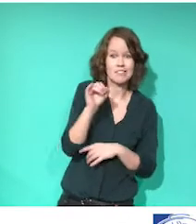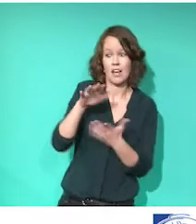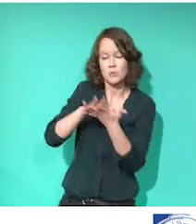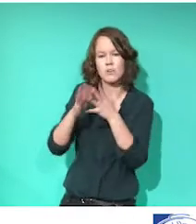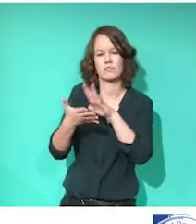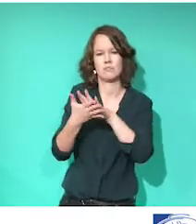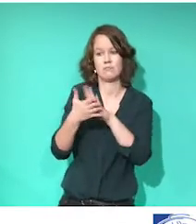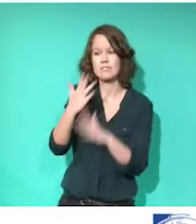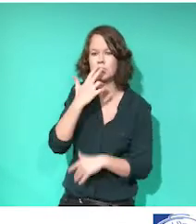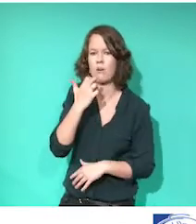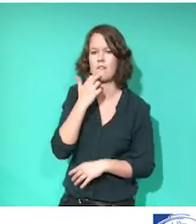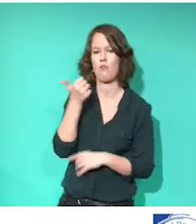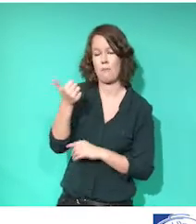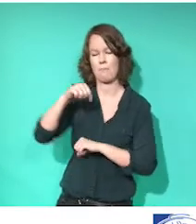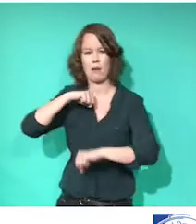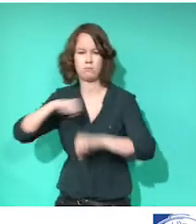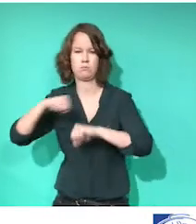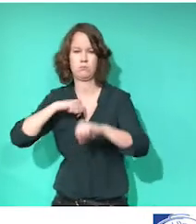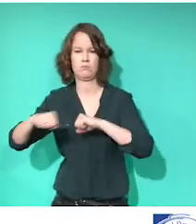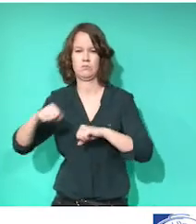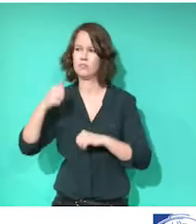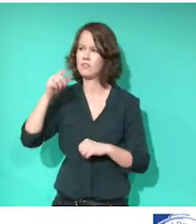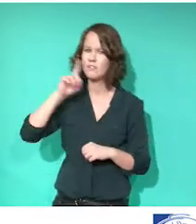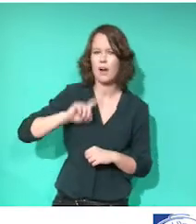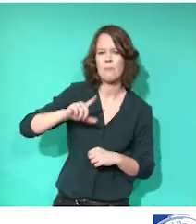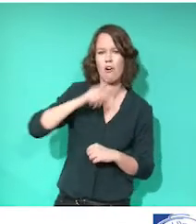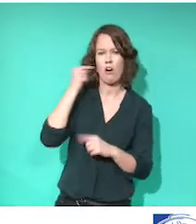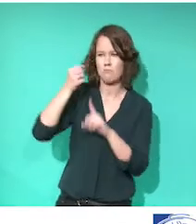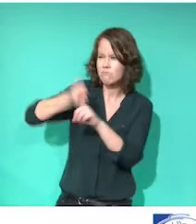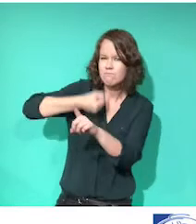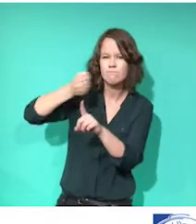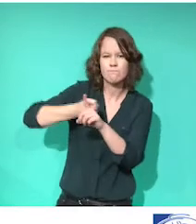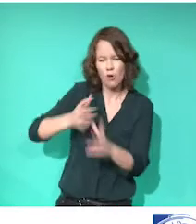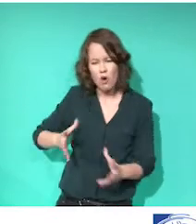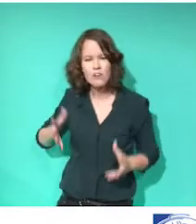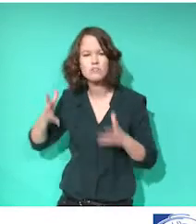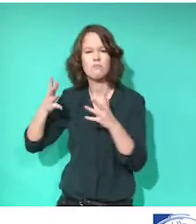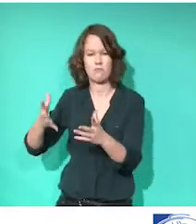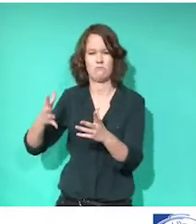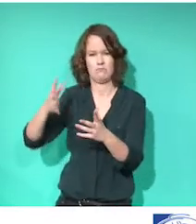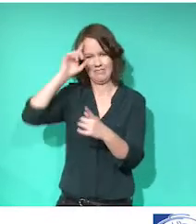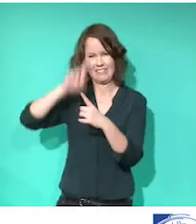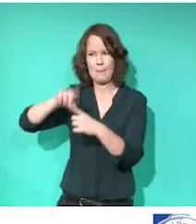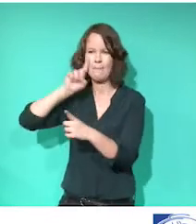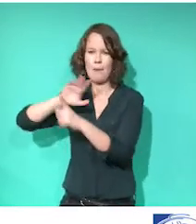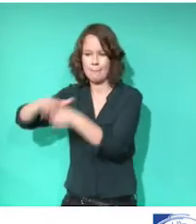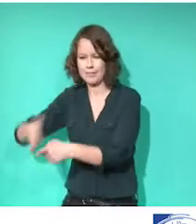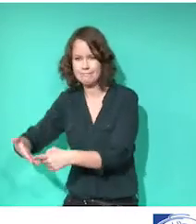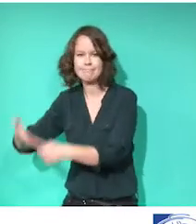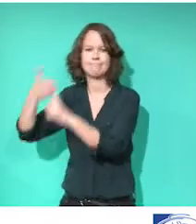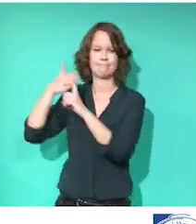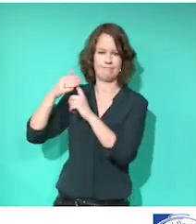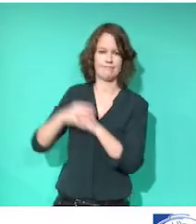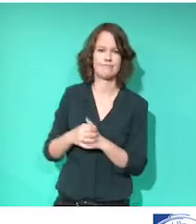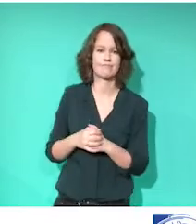civile, des femmes et des hommes engagés pour lutter contre le sexisme. Et c'est normal que nous venions pour